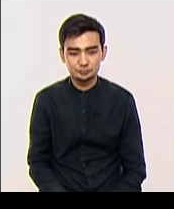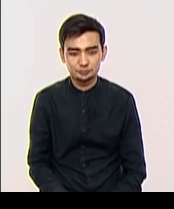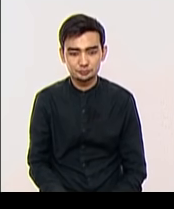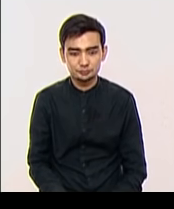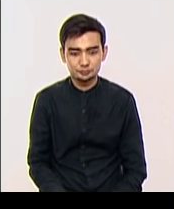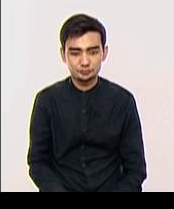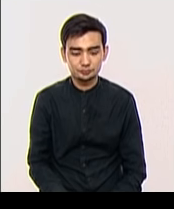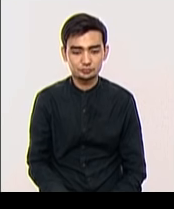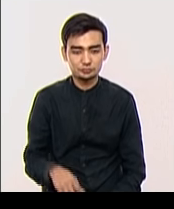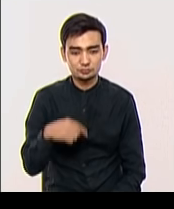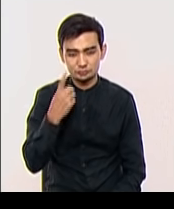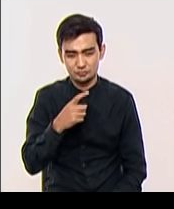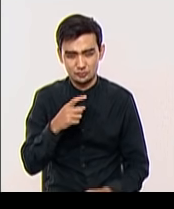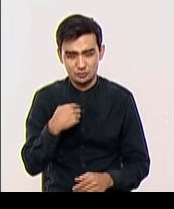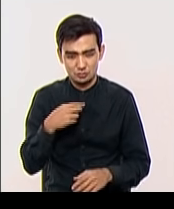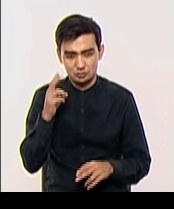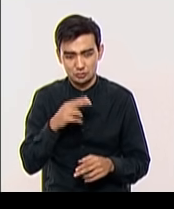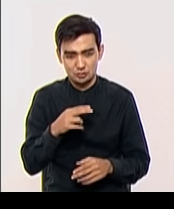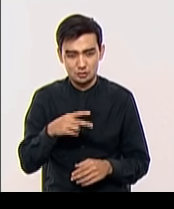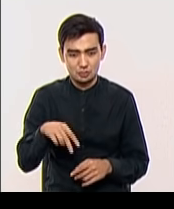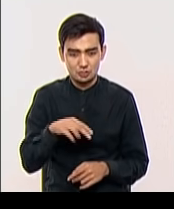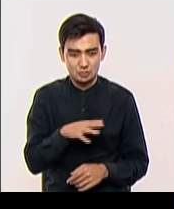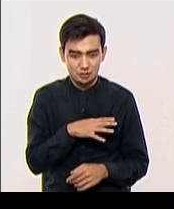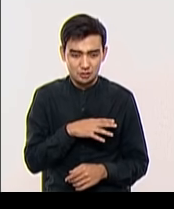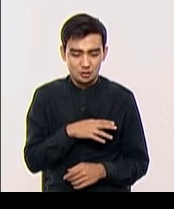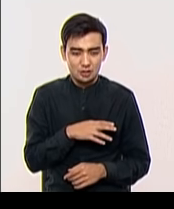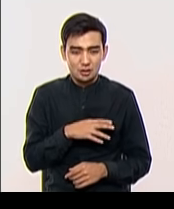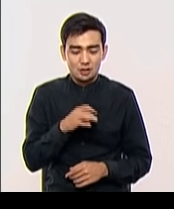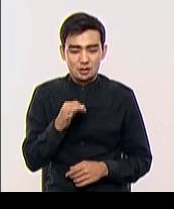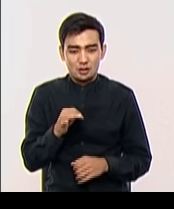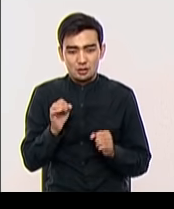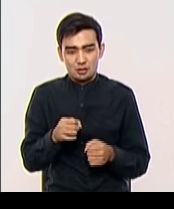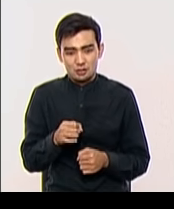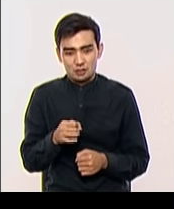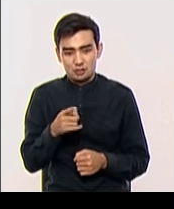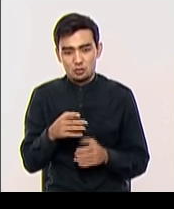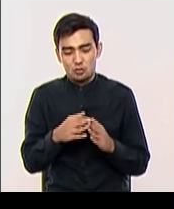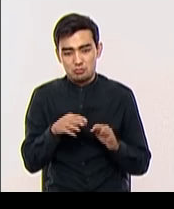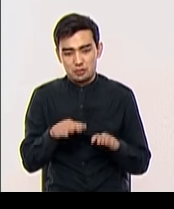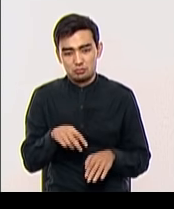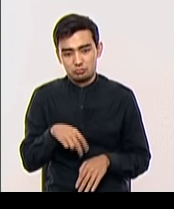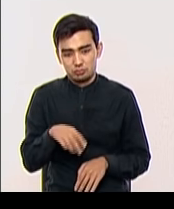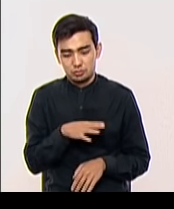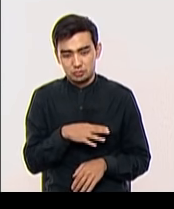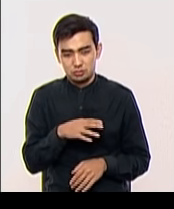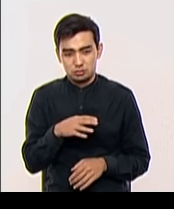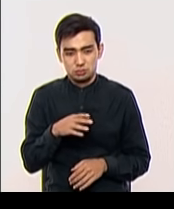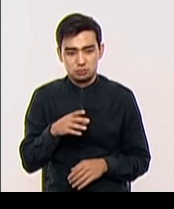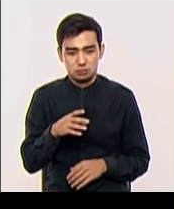далее. Гражданские лица уже не находились, оцепление. Но они боялись, что, возможно, он еще там находился. Я не знаю, сколько